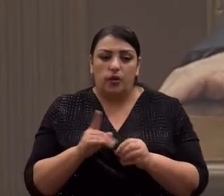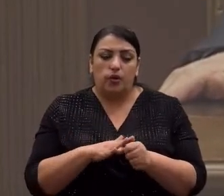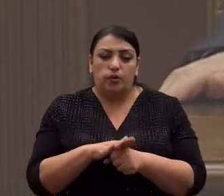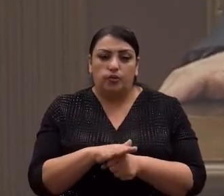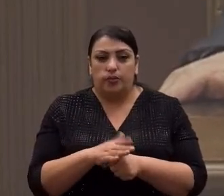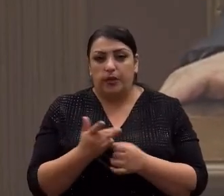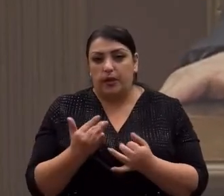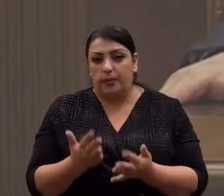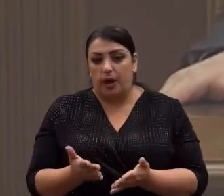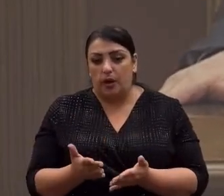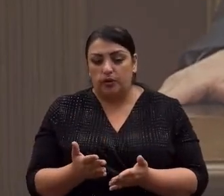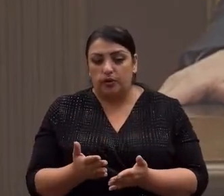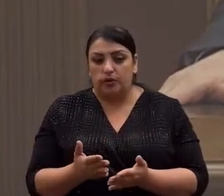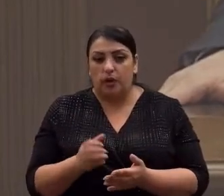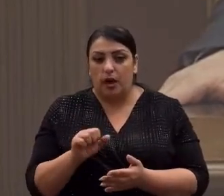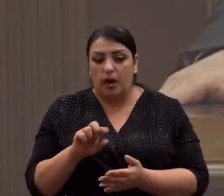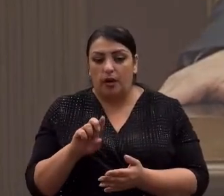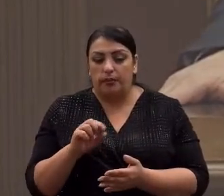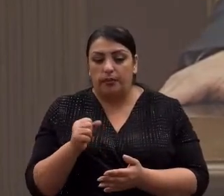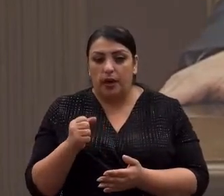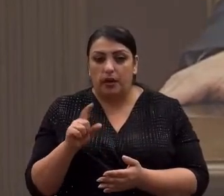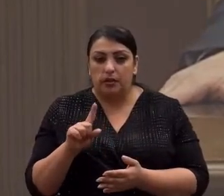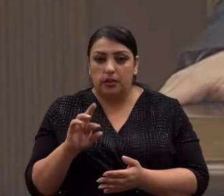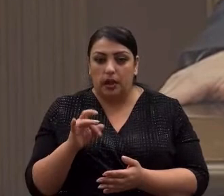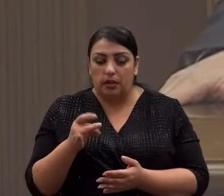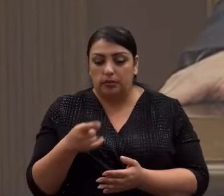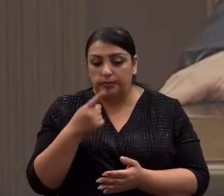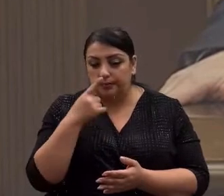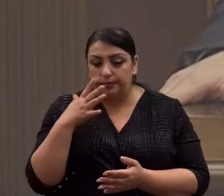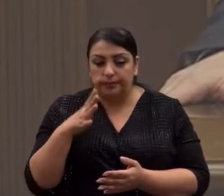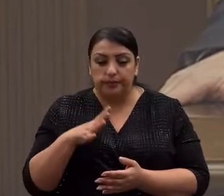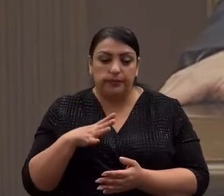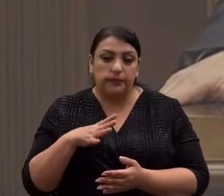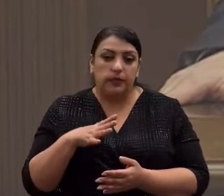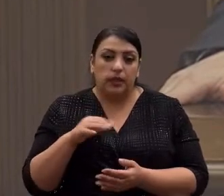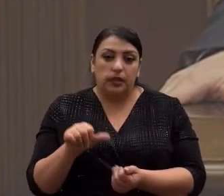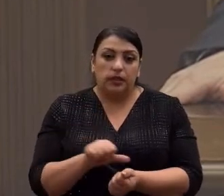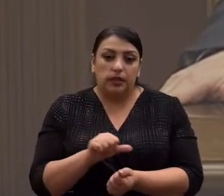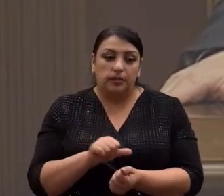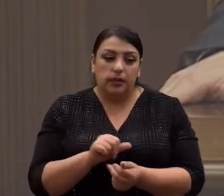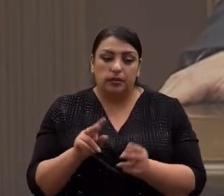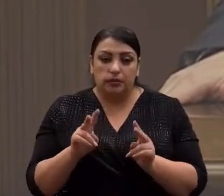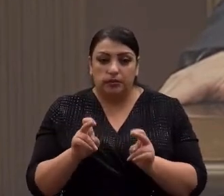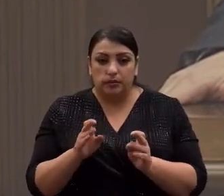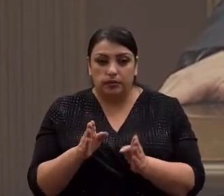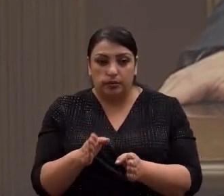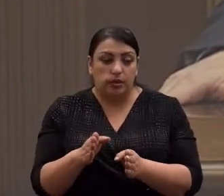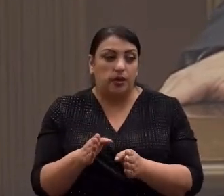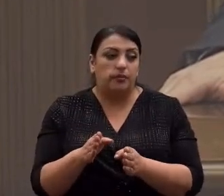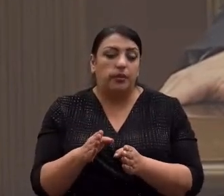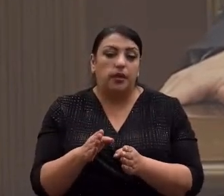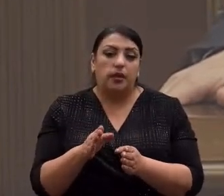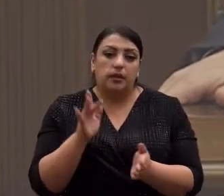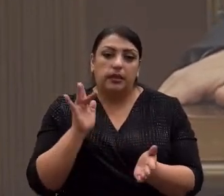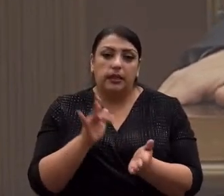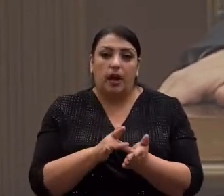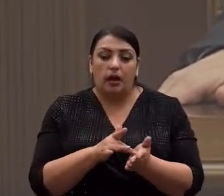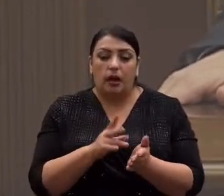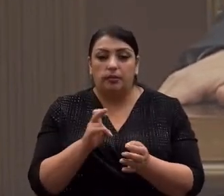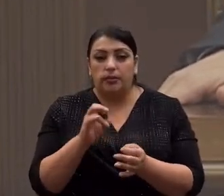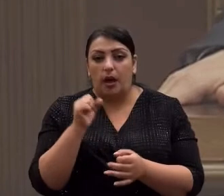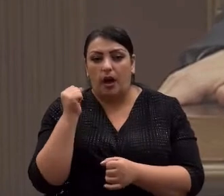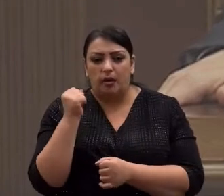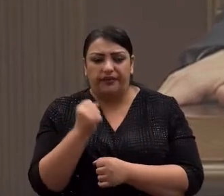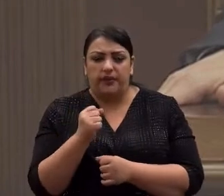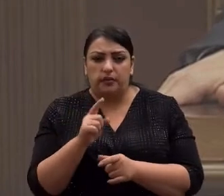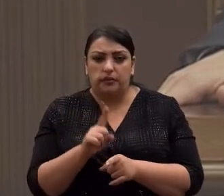ապահանջում։ Պարոն Աբազյան, շնորհակալ եմ ձեր վերջի շրջանի թմրամիջոցների ուղղությամբ, այսպես թիրախային հարվածները,